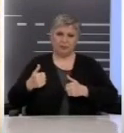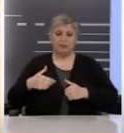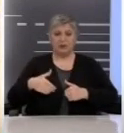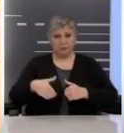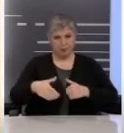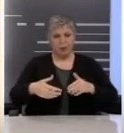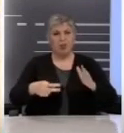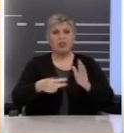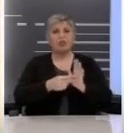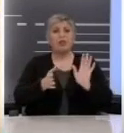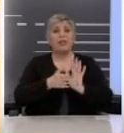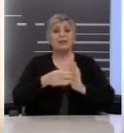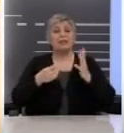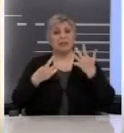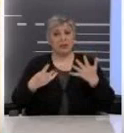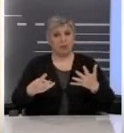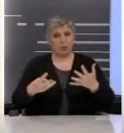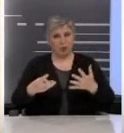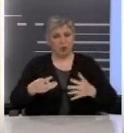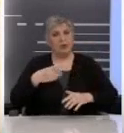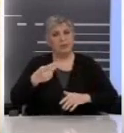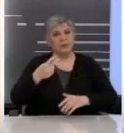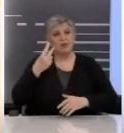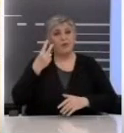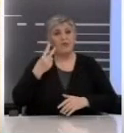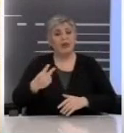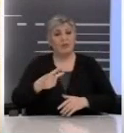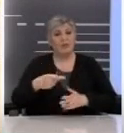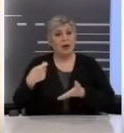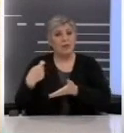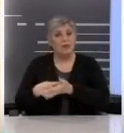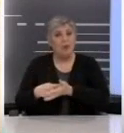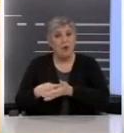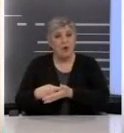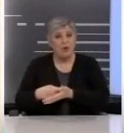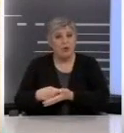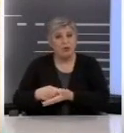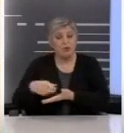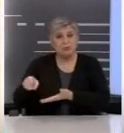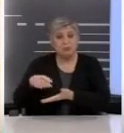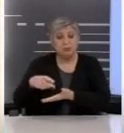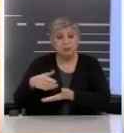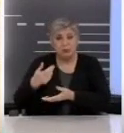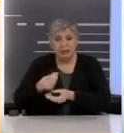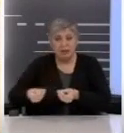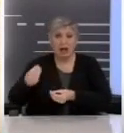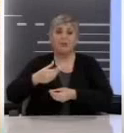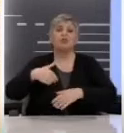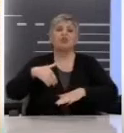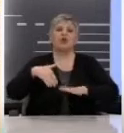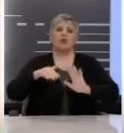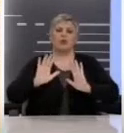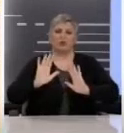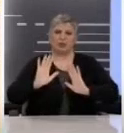της επισκόπησης κοινωνικών δαπανών, όχι της αύξησης των φόρων, της επισκόπησης των δαπανών που η Νέα Δημοκρατία